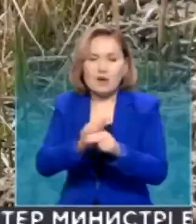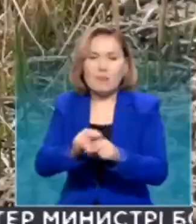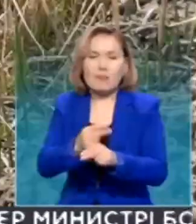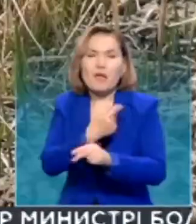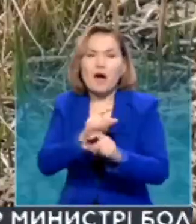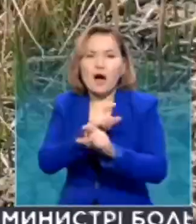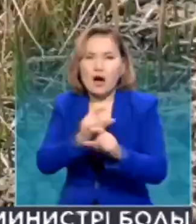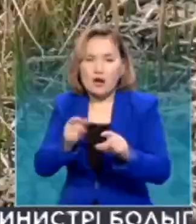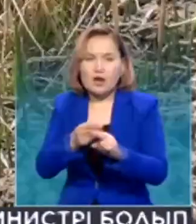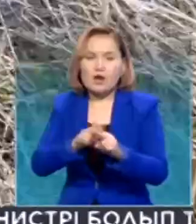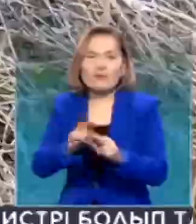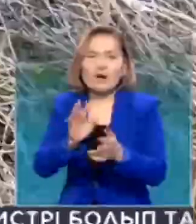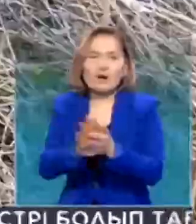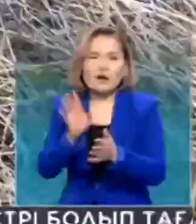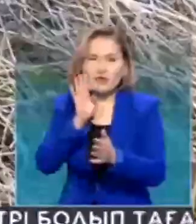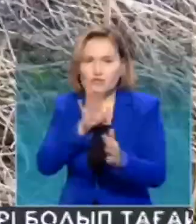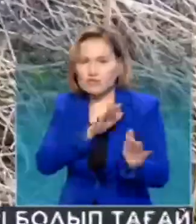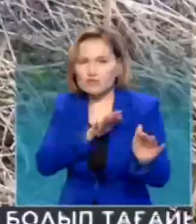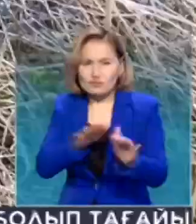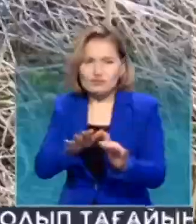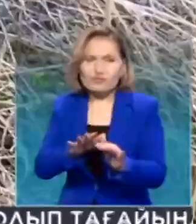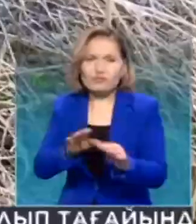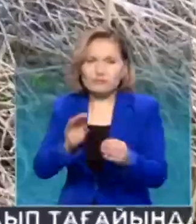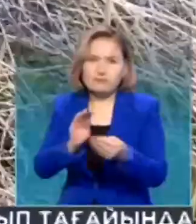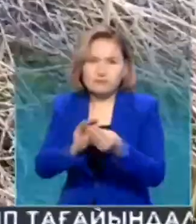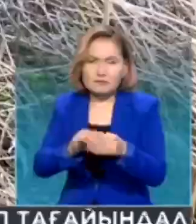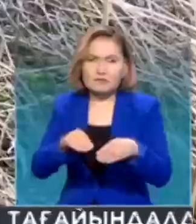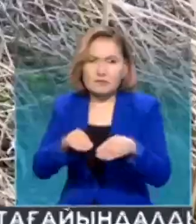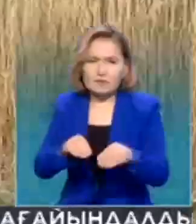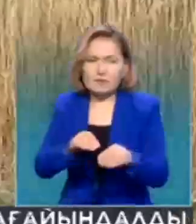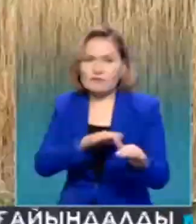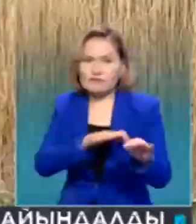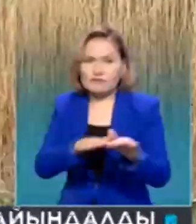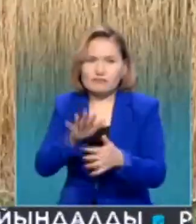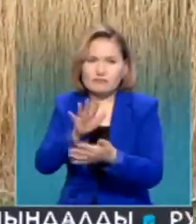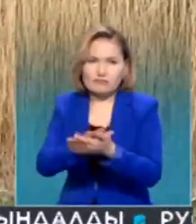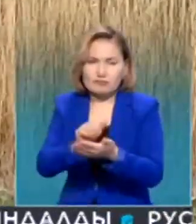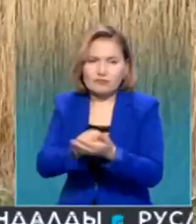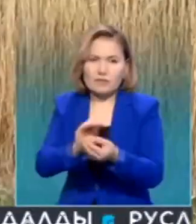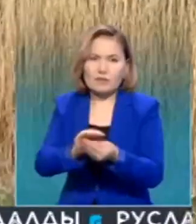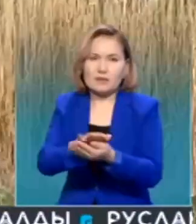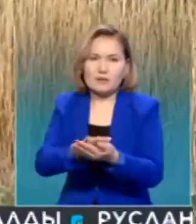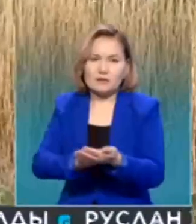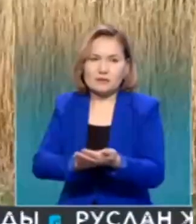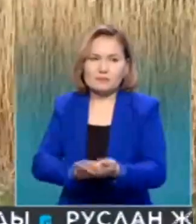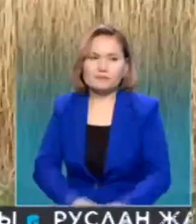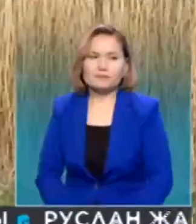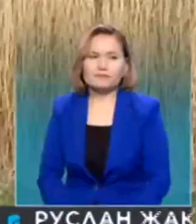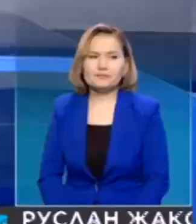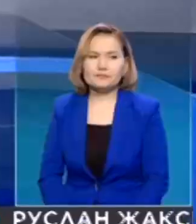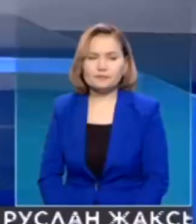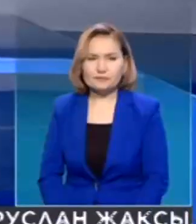суын алқаптарға ағыза тұрмақ. Данияр Әлімқұл, Ғани Айдарқұлов, Қазақстан ұлттық арнасы, Жамбыл облысы.